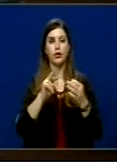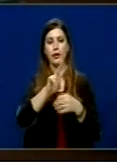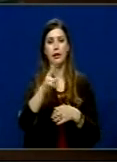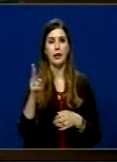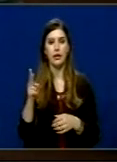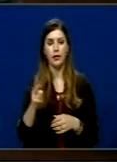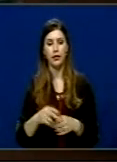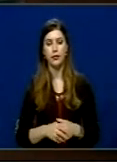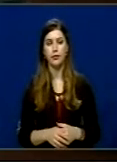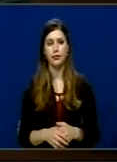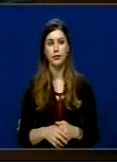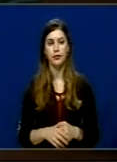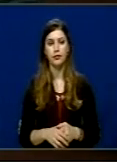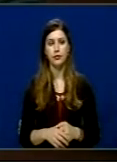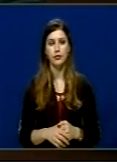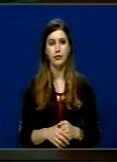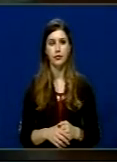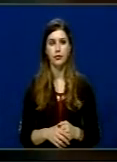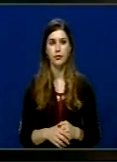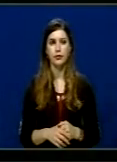pronave private.